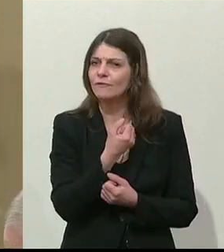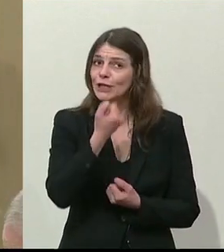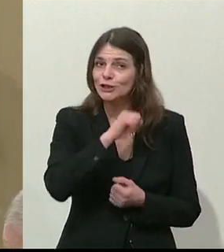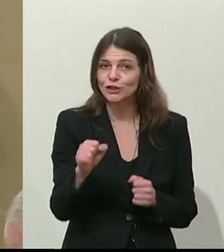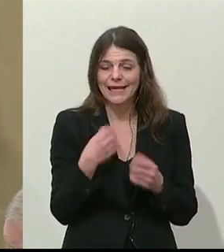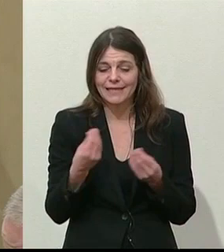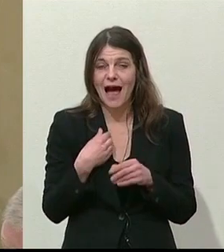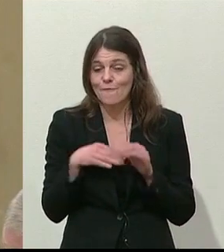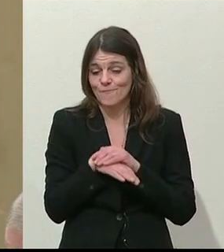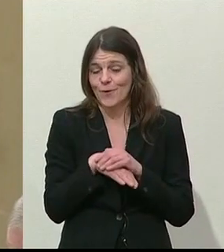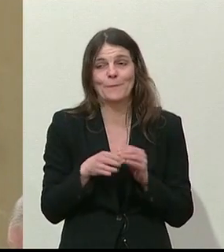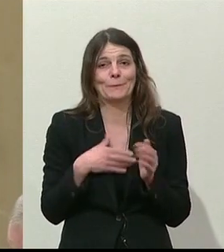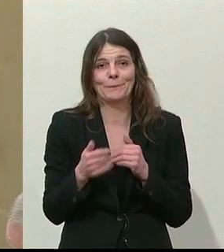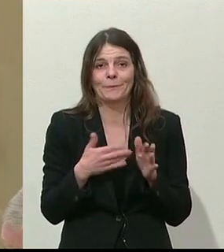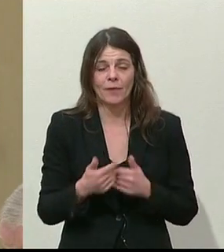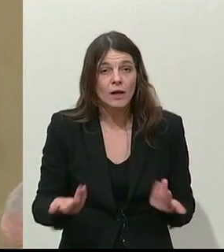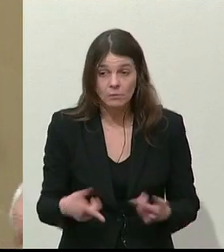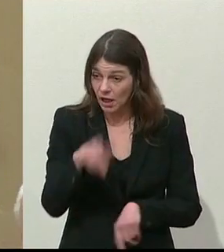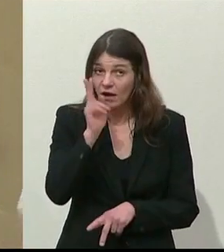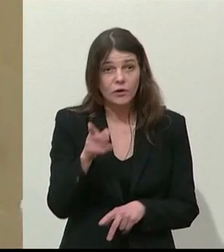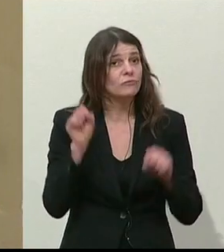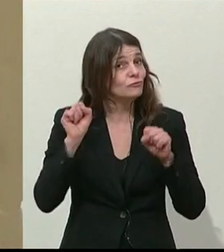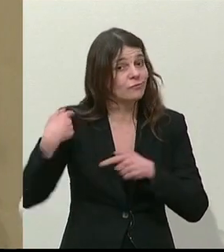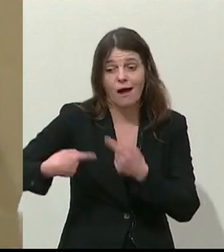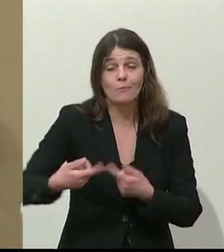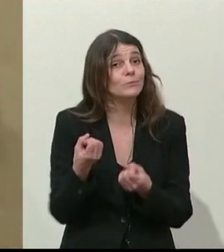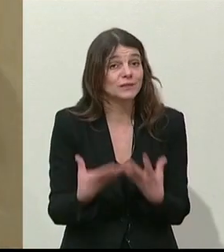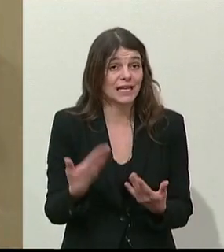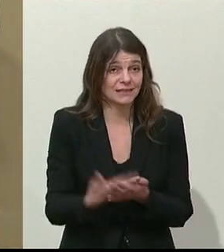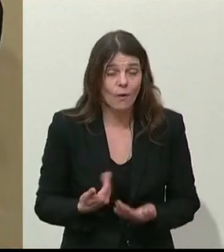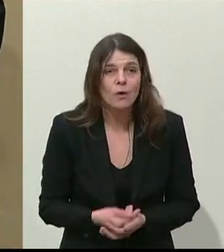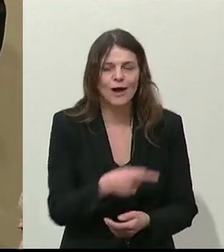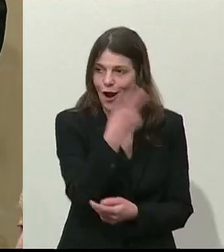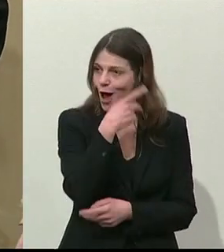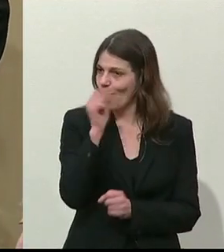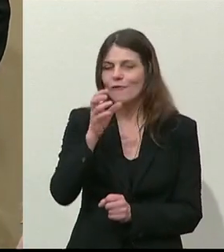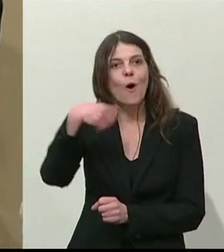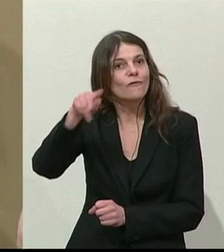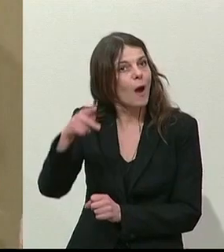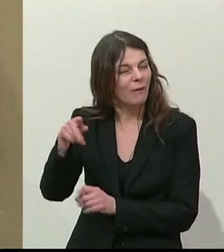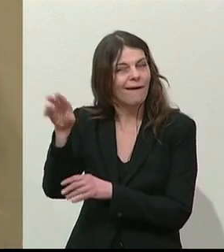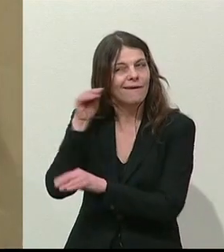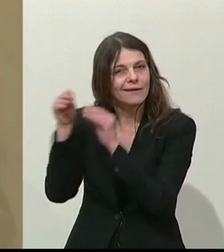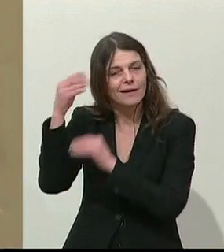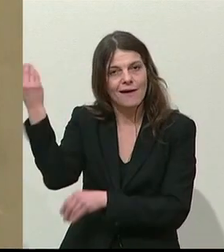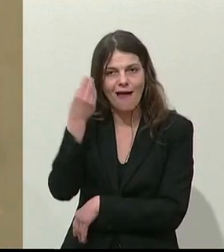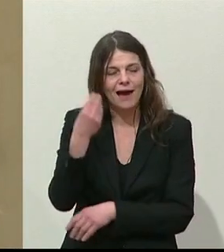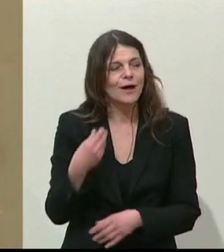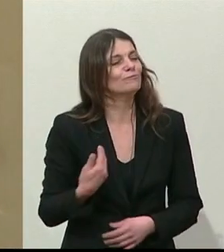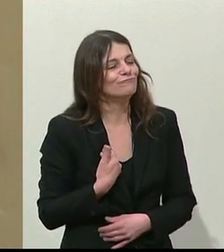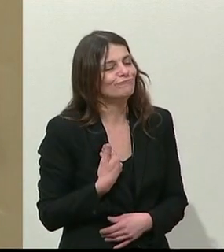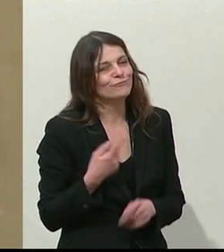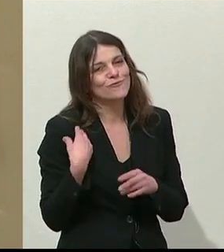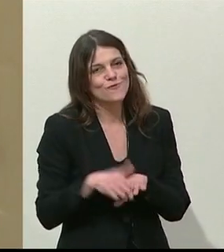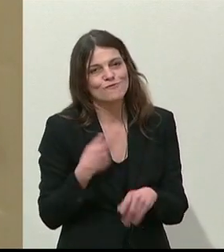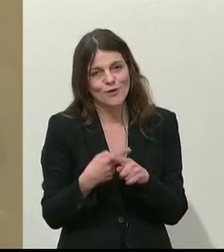Sachen zudeckt. In Wien versucht man das ja am laufenden Bande, und da können sie natürlich was von der ÖVP lernen, aber nur, ich bin da guter Dinge, auch